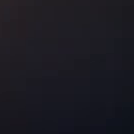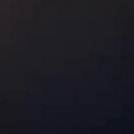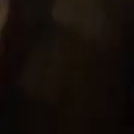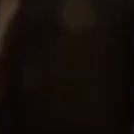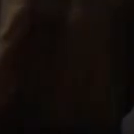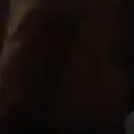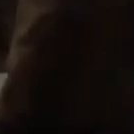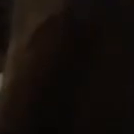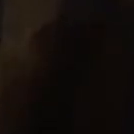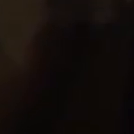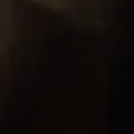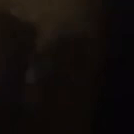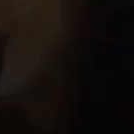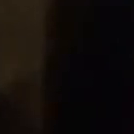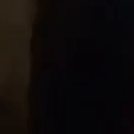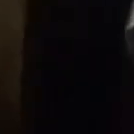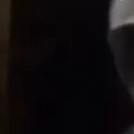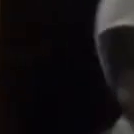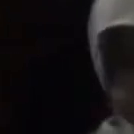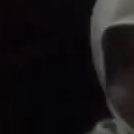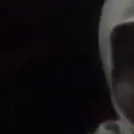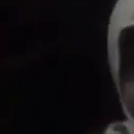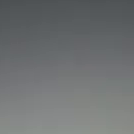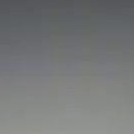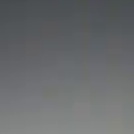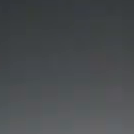Empat korban luka dievakuasi warga ke Rumah Sakit Suban di Jember.